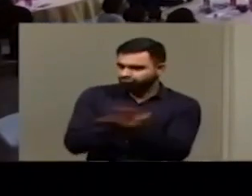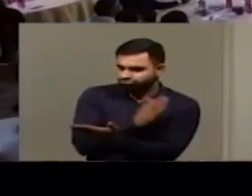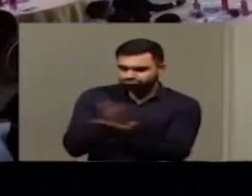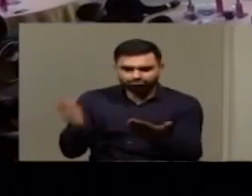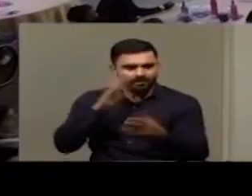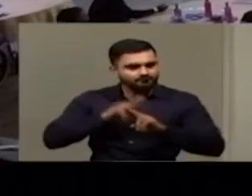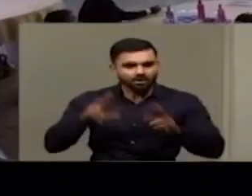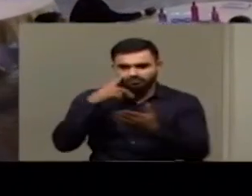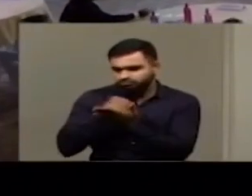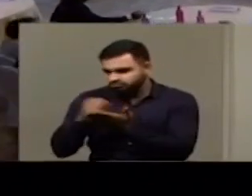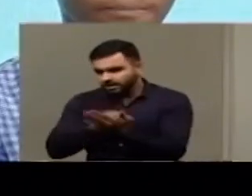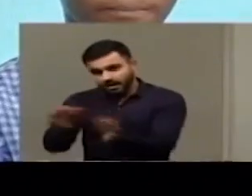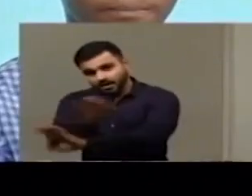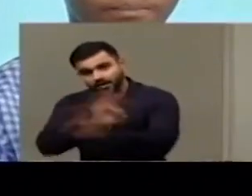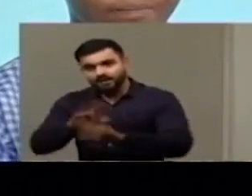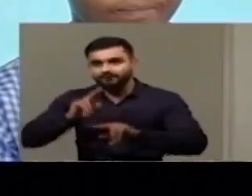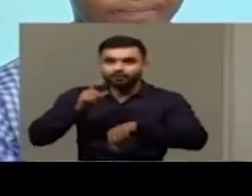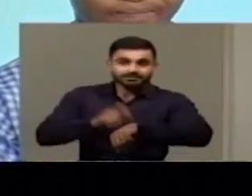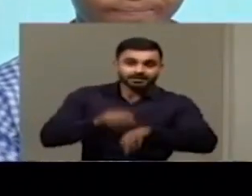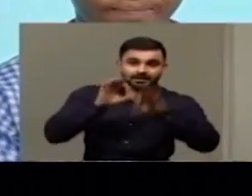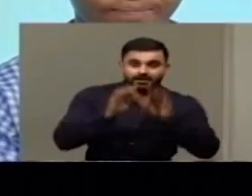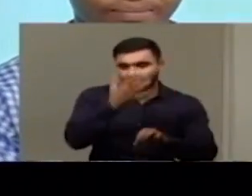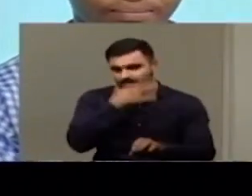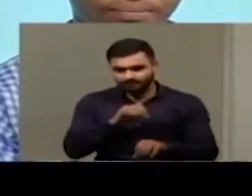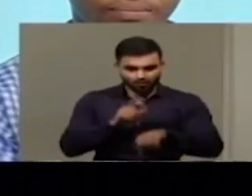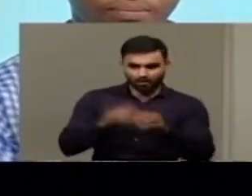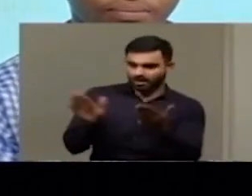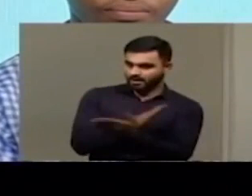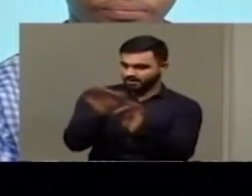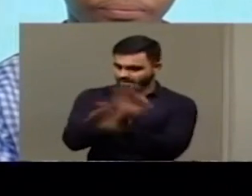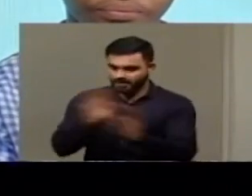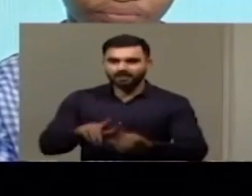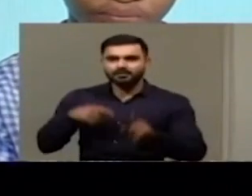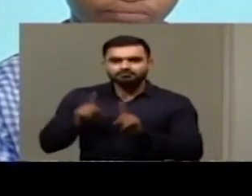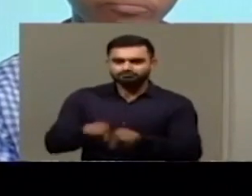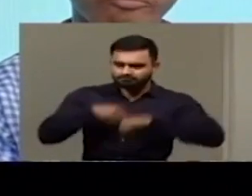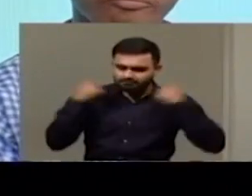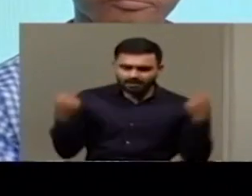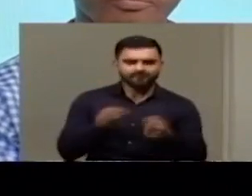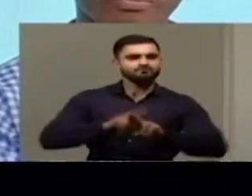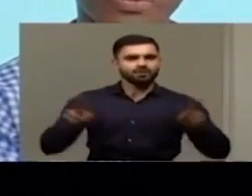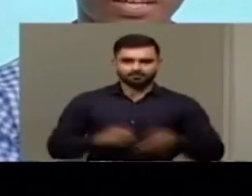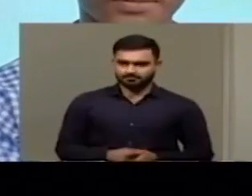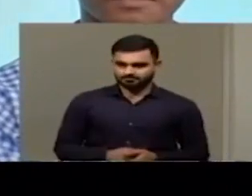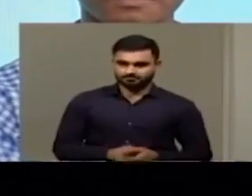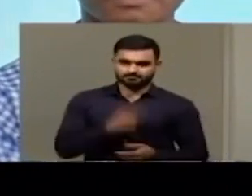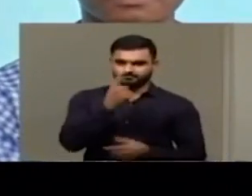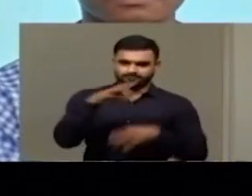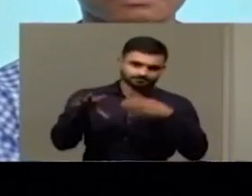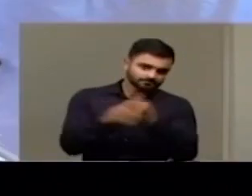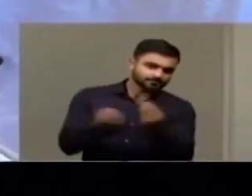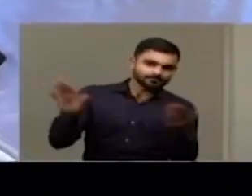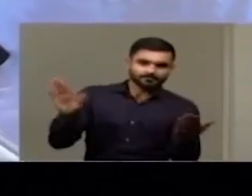बाद उसके लिए मतलब उसको प्रिपेयर करने के लिए पूरा टाइम देते हैं, अच्छे से जब तक प्रिपेयर नहीं हो जाता, और पूरी उस पर मेहनत करते हैं। इस सॉन्ग को